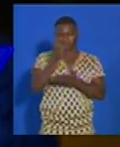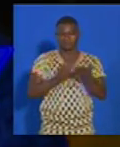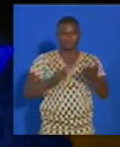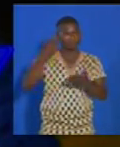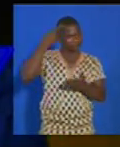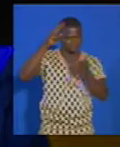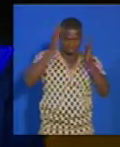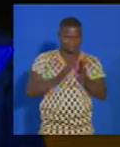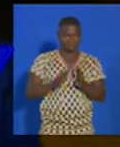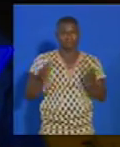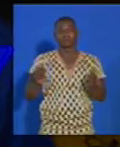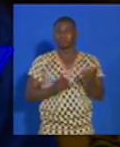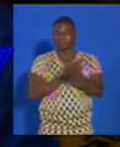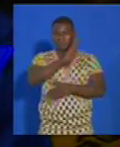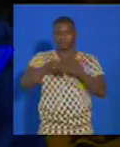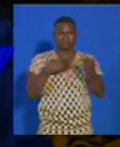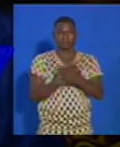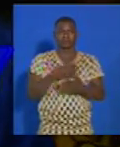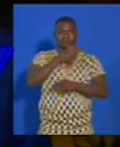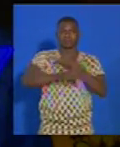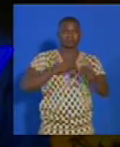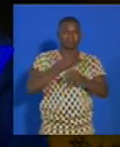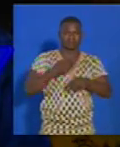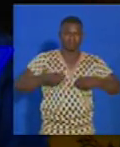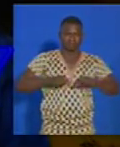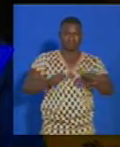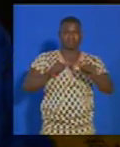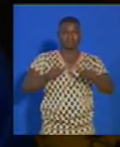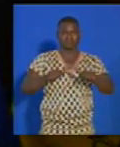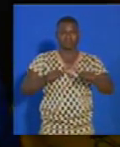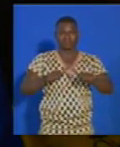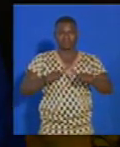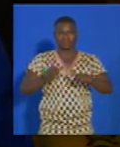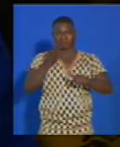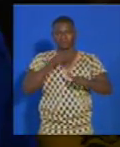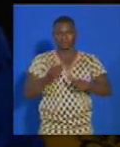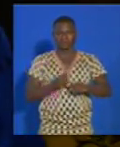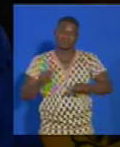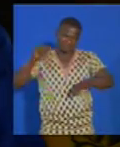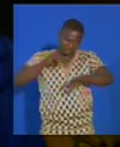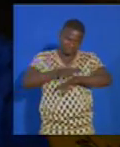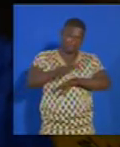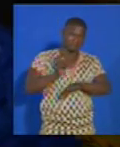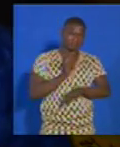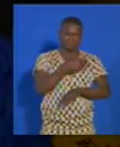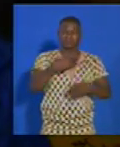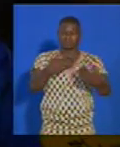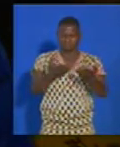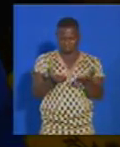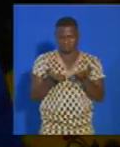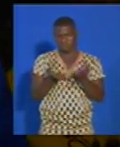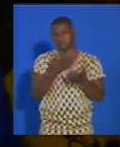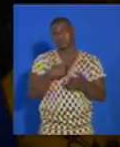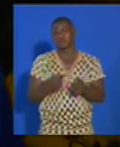à travers le monde, au Burkina, continuent de diffuser. Parce que nous avons besoin plus que